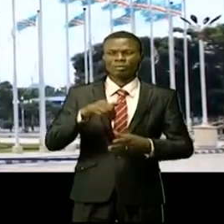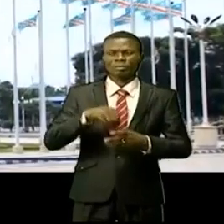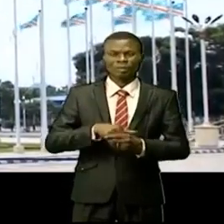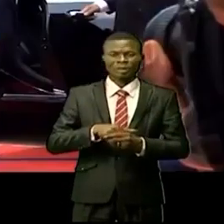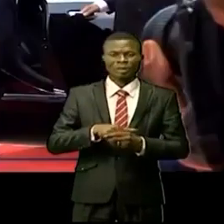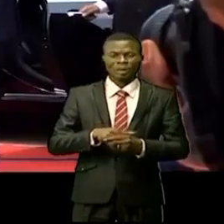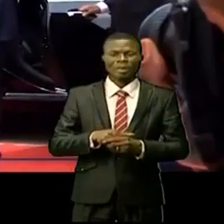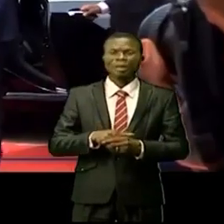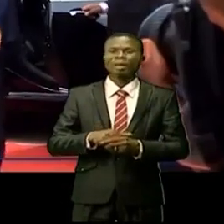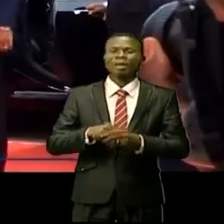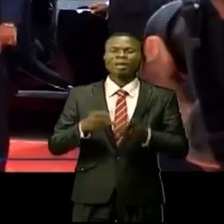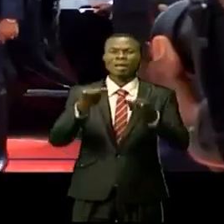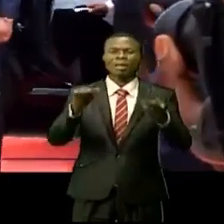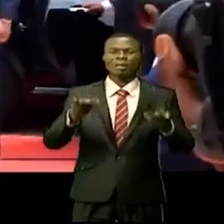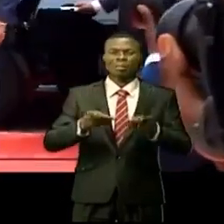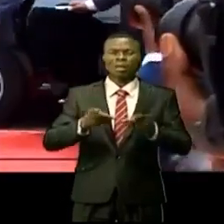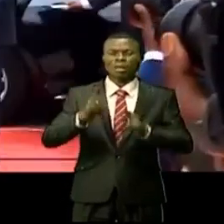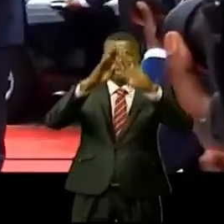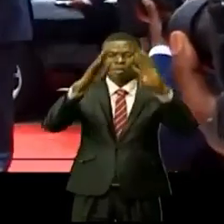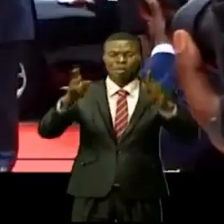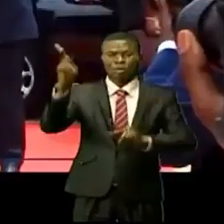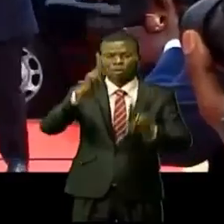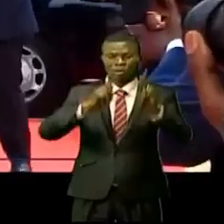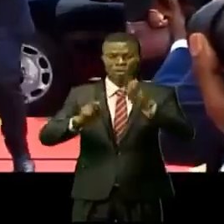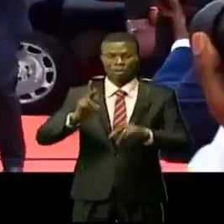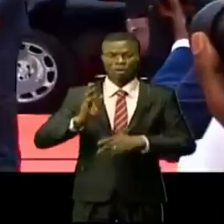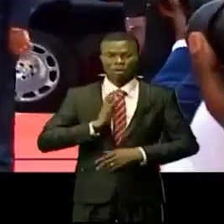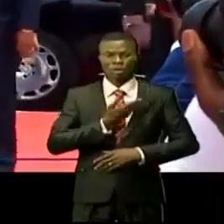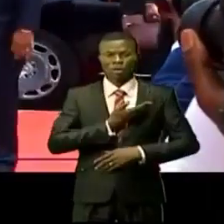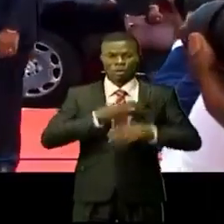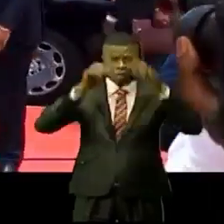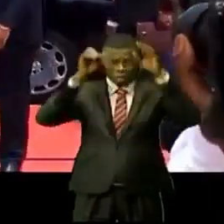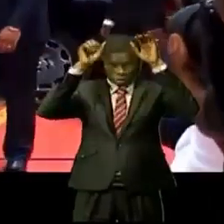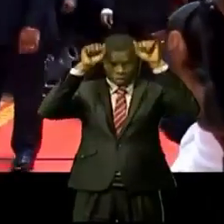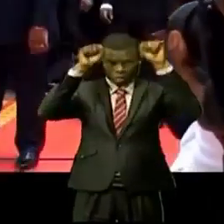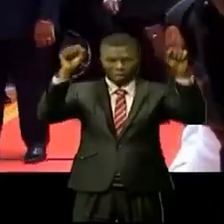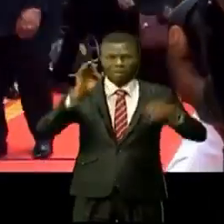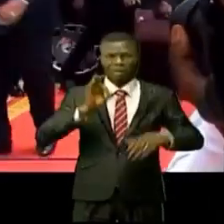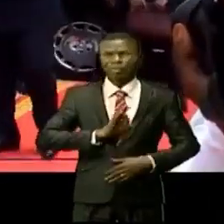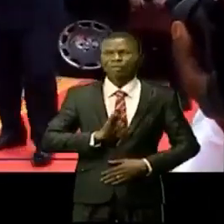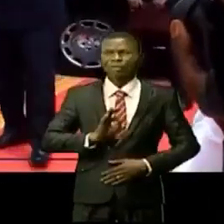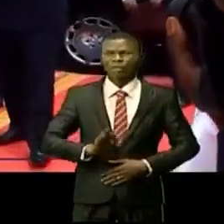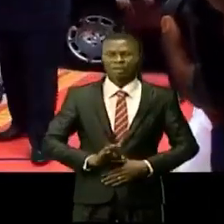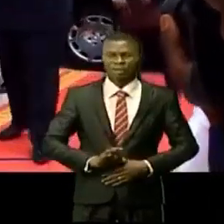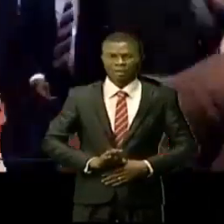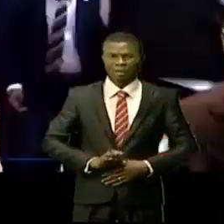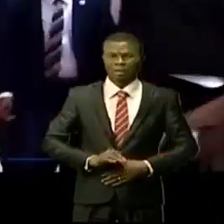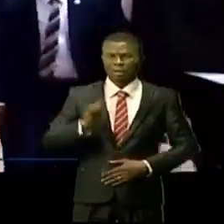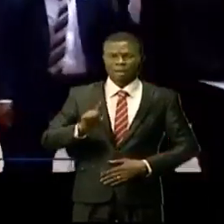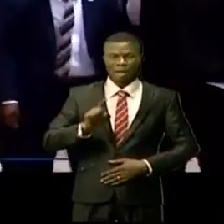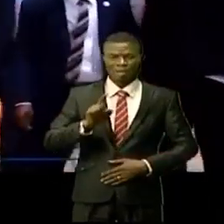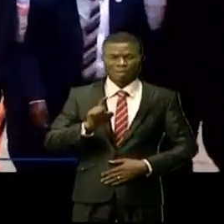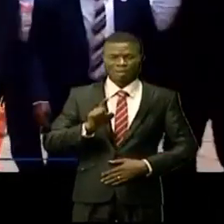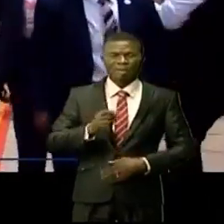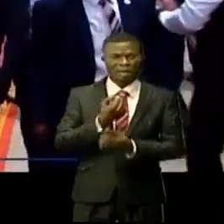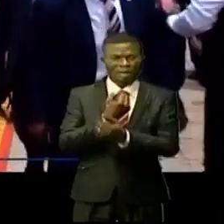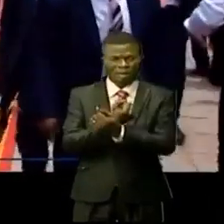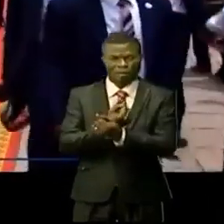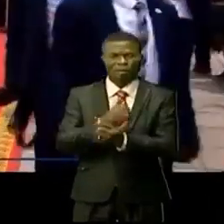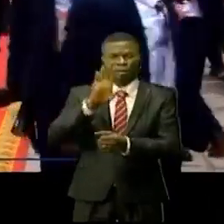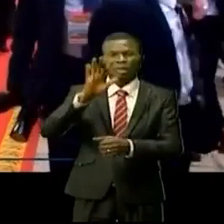grand jour à l'esplanade du Palais du Peuple, le président de la République Félix-Antoine Tshisekedi Tshilombo a voulu matérialiser une